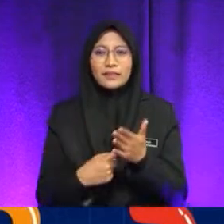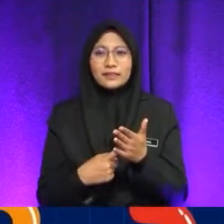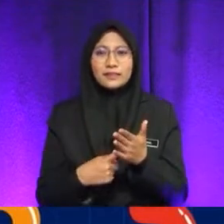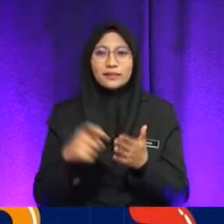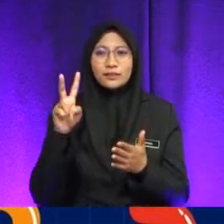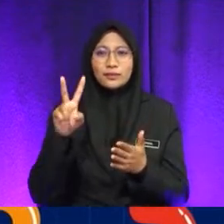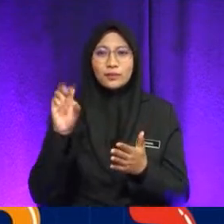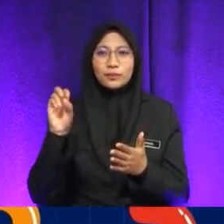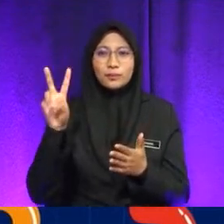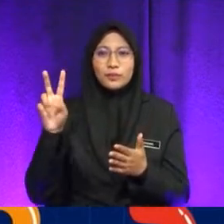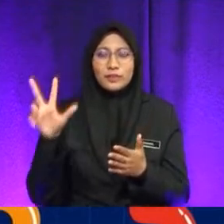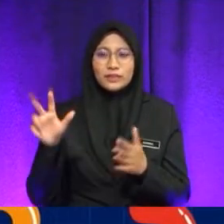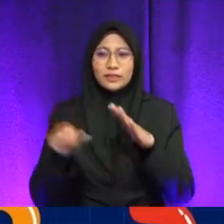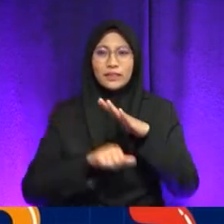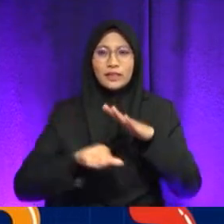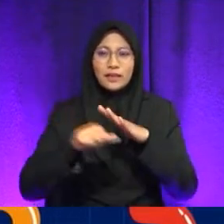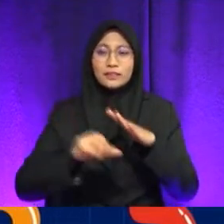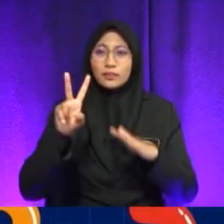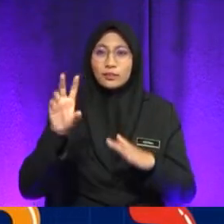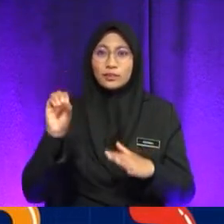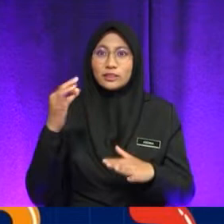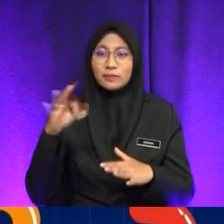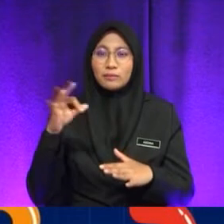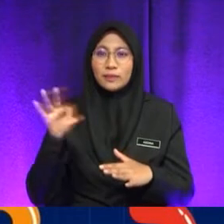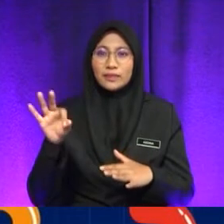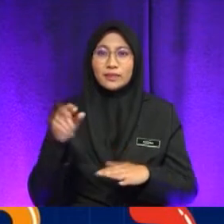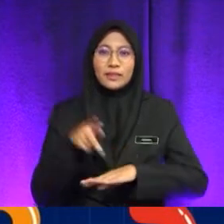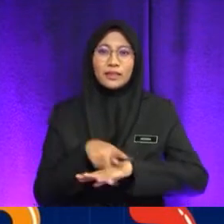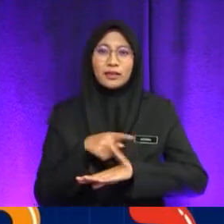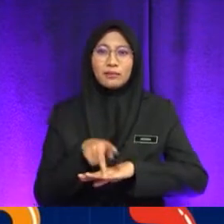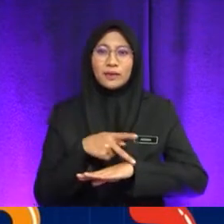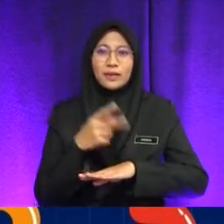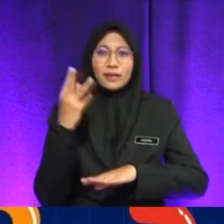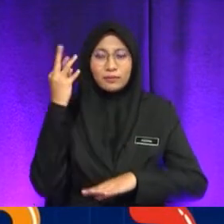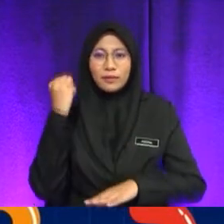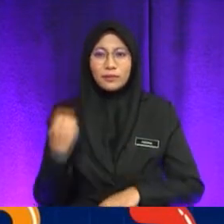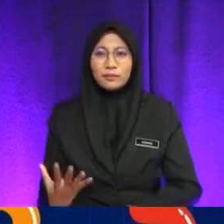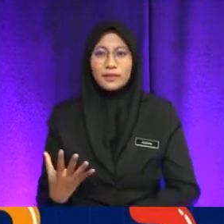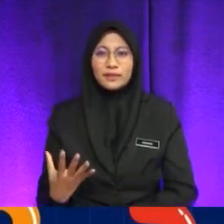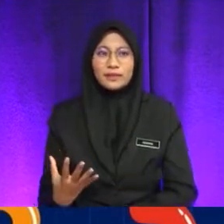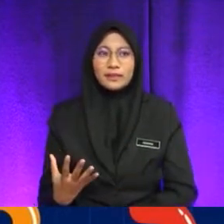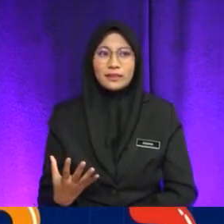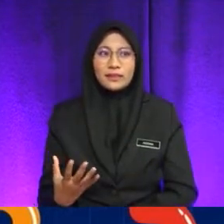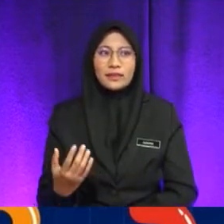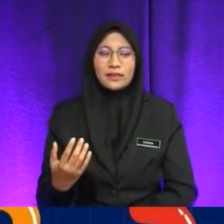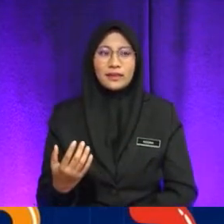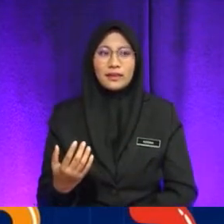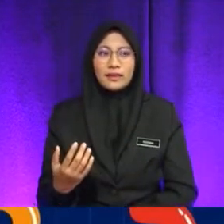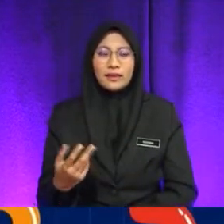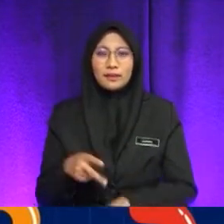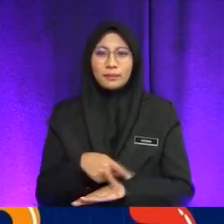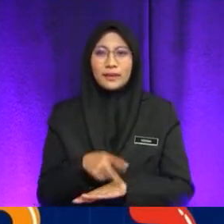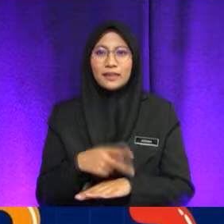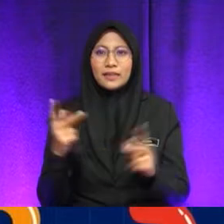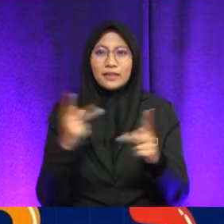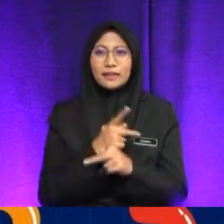tahun 2019 tadi kita guna pakai sahaja smule maklumat tersebut kedalam rumus yang ada darat 100 Kenapa